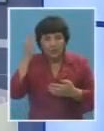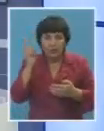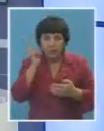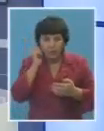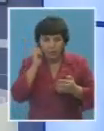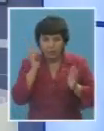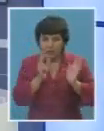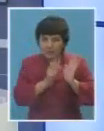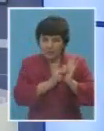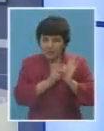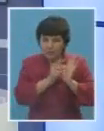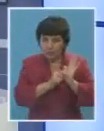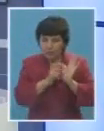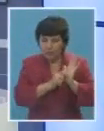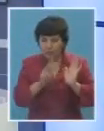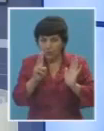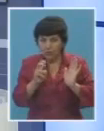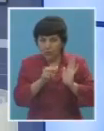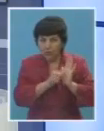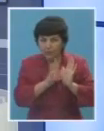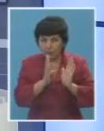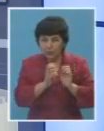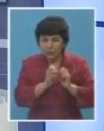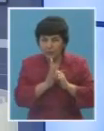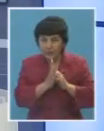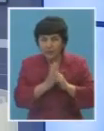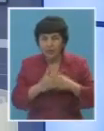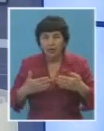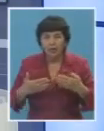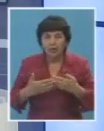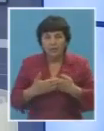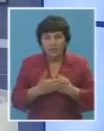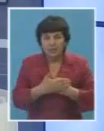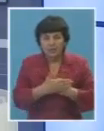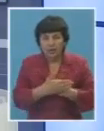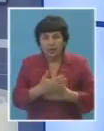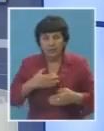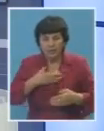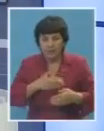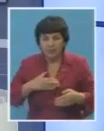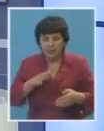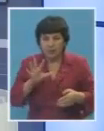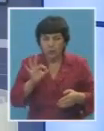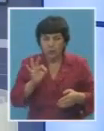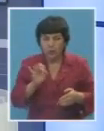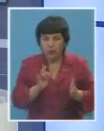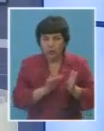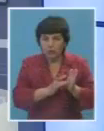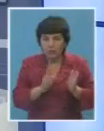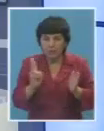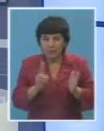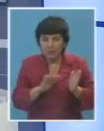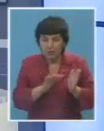оқыс оқиға һәм қызықты жағдайларыңыз болса, WhatsApp-тағы телефон нөміріміз 837-264-15 екенін әдеттегідей естеріңізге саламыз. Осы және